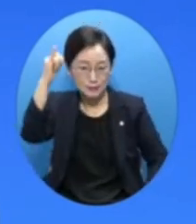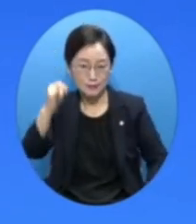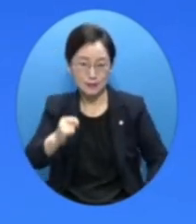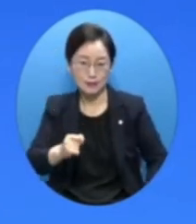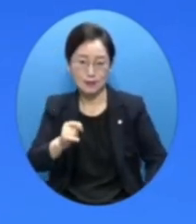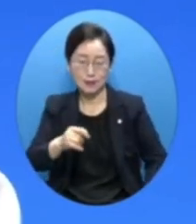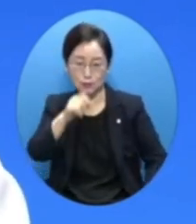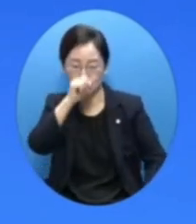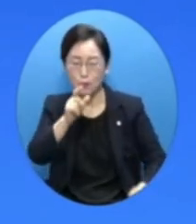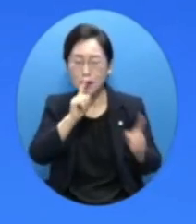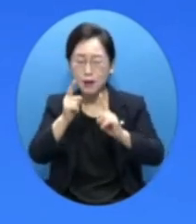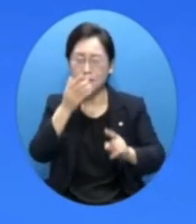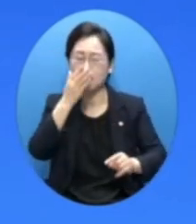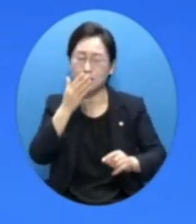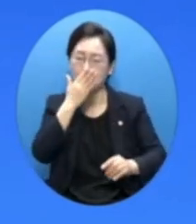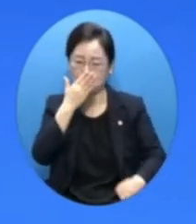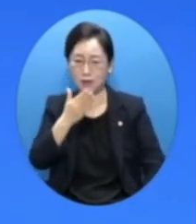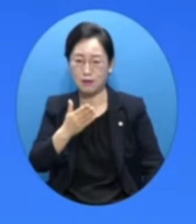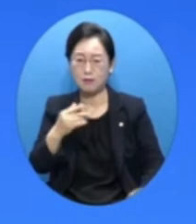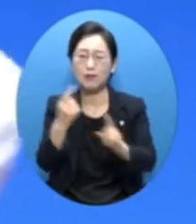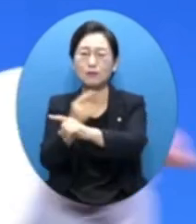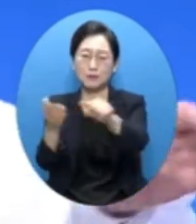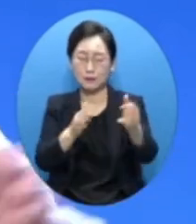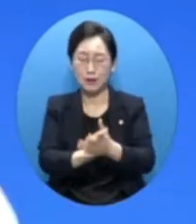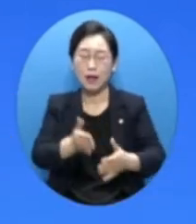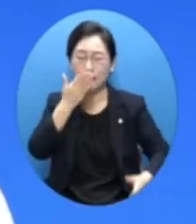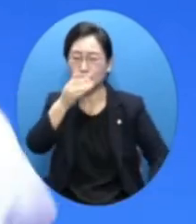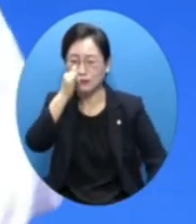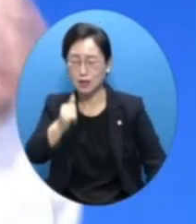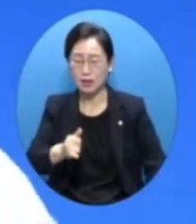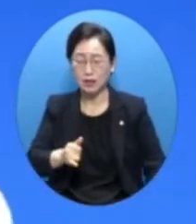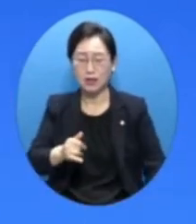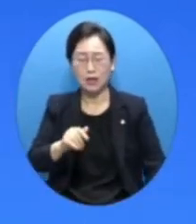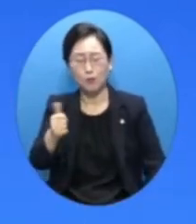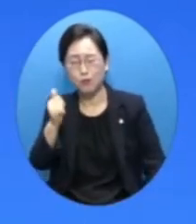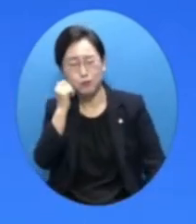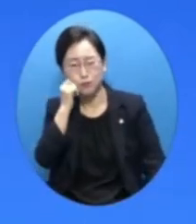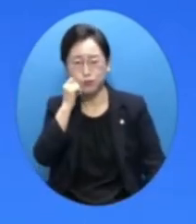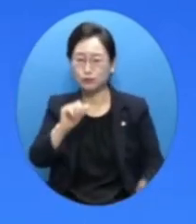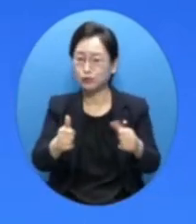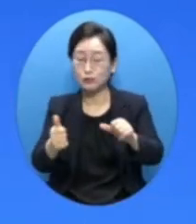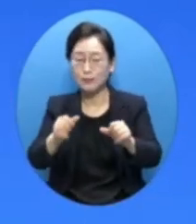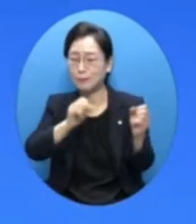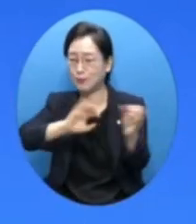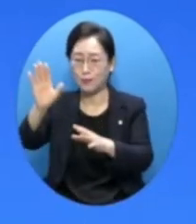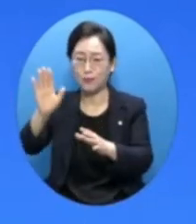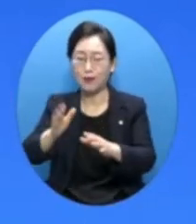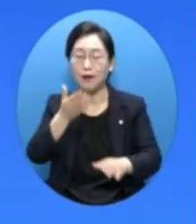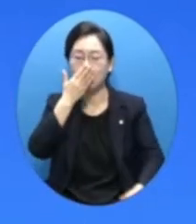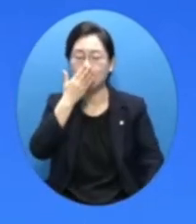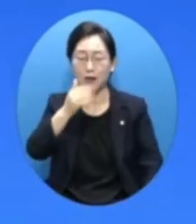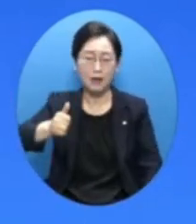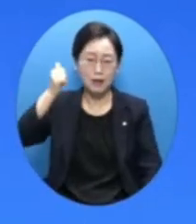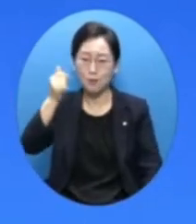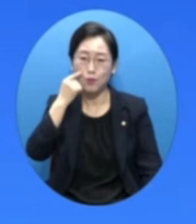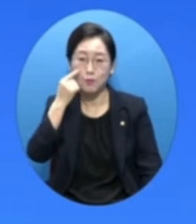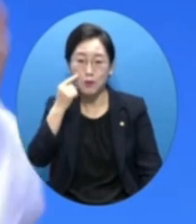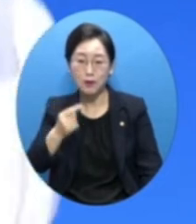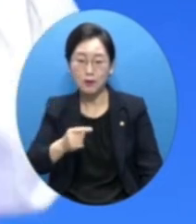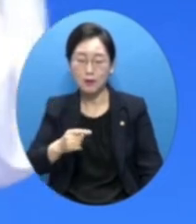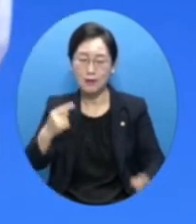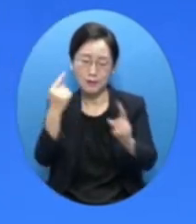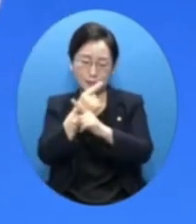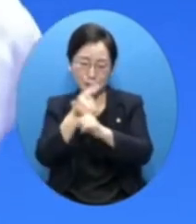것입니다. 할 수 없다 안 된다 죽겠다는 말을 내던져 버리고 하자 할 수 있다 하면 된다는 그런 절대 긍정의 믿음으로 바뀌어 나갈 때